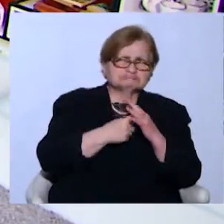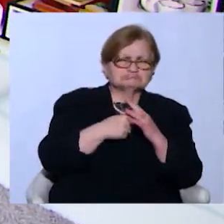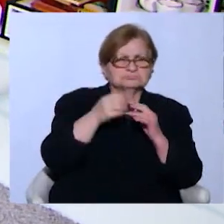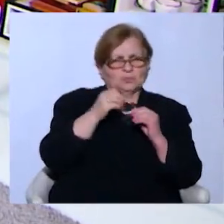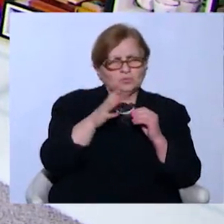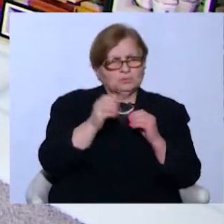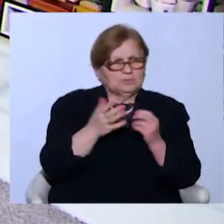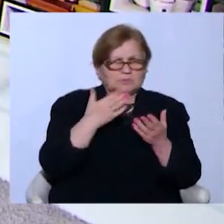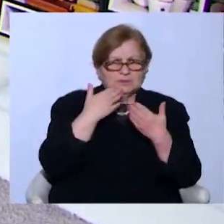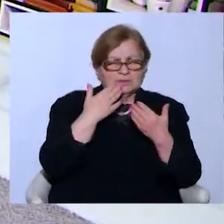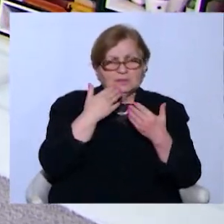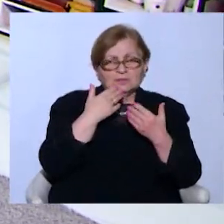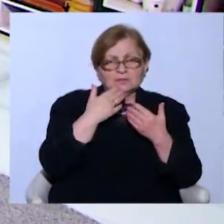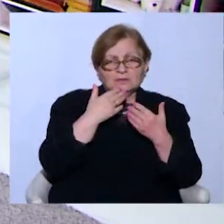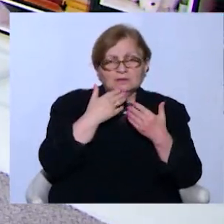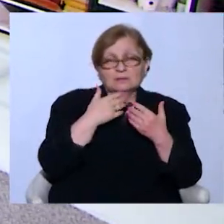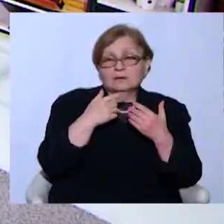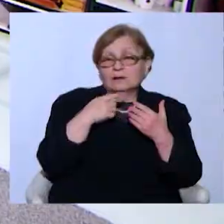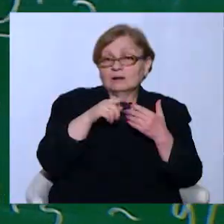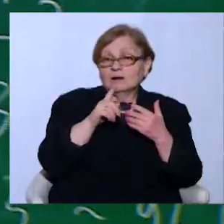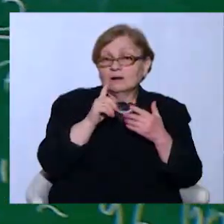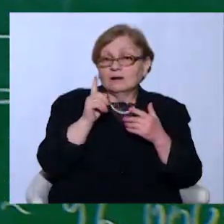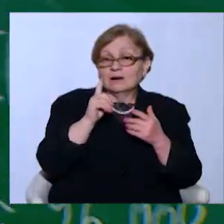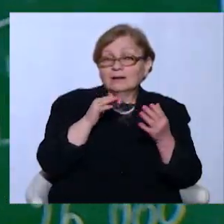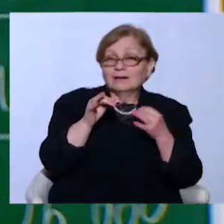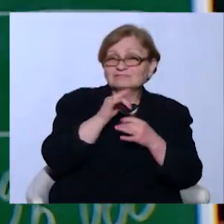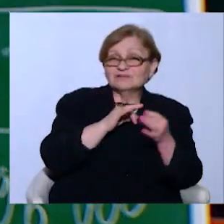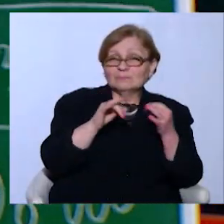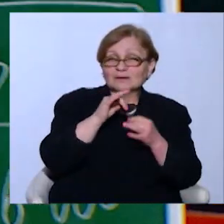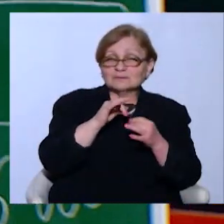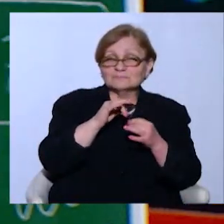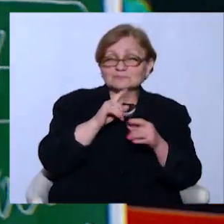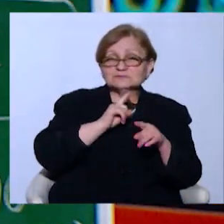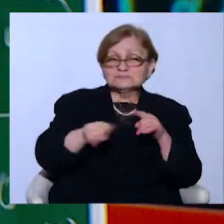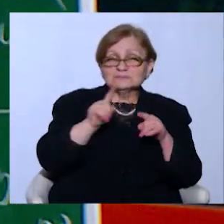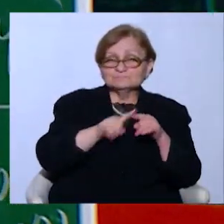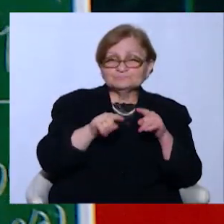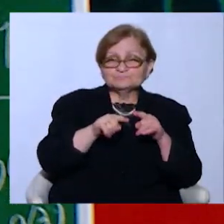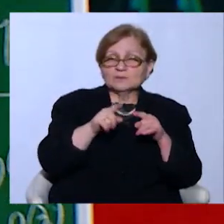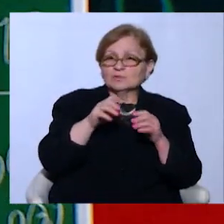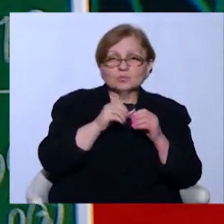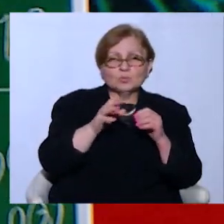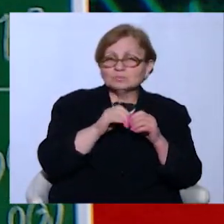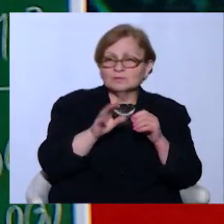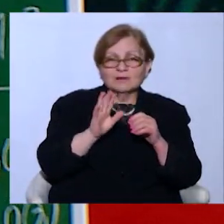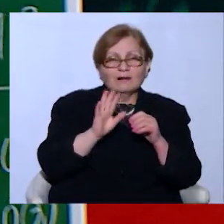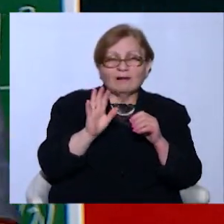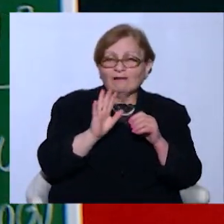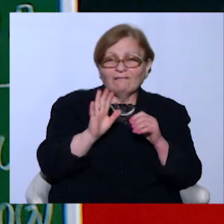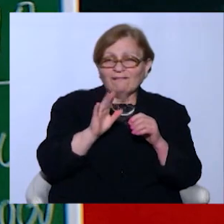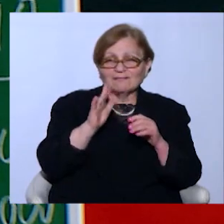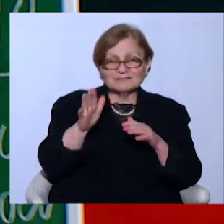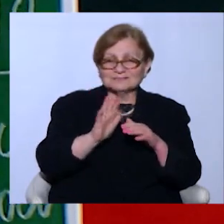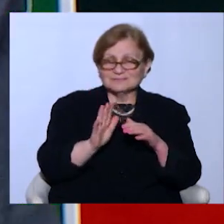ტბორი 15 დღე, მაგრამ ნუ უკვე რა თქმა უნდა ხედავთ, რადგან საუბარი არის ესე ვთქვათ ძალიან სწრაფ ზრდაზე, 15 არ იქნება. იფიქრეთ ამ